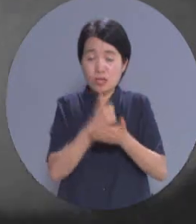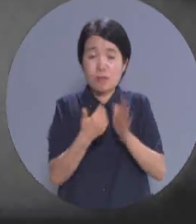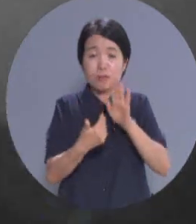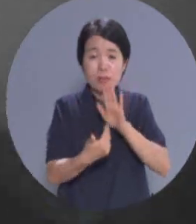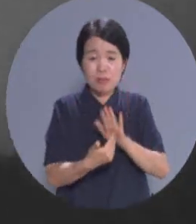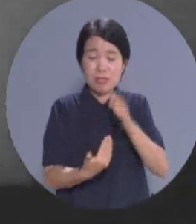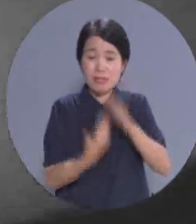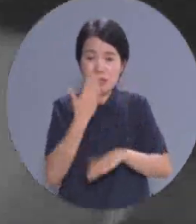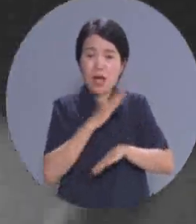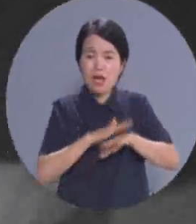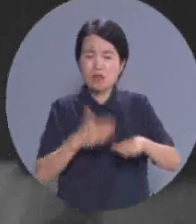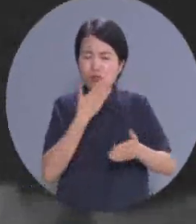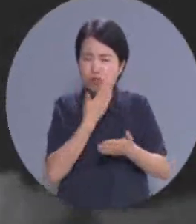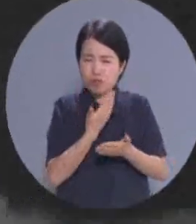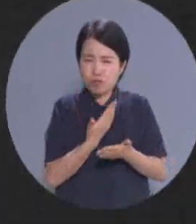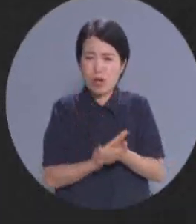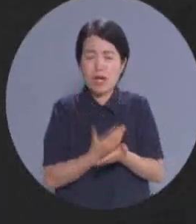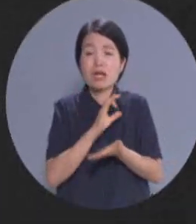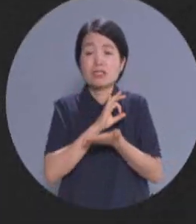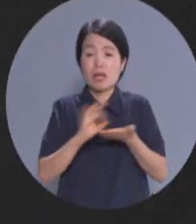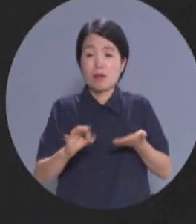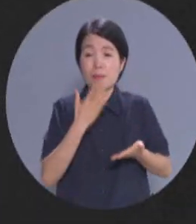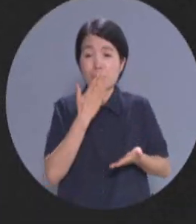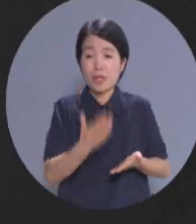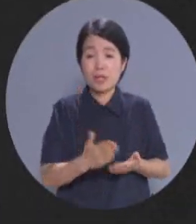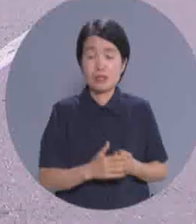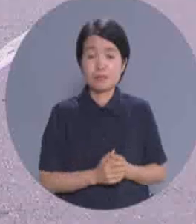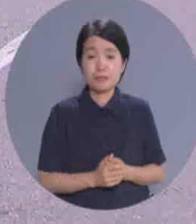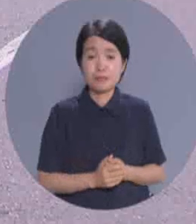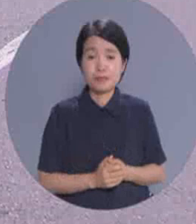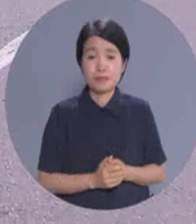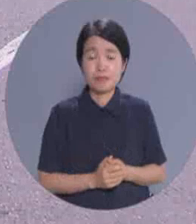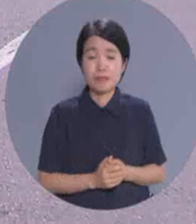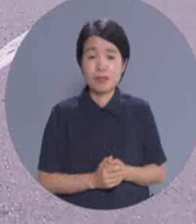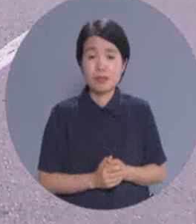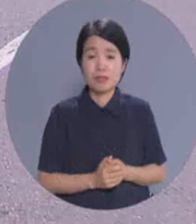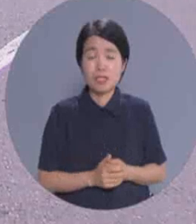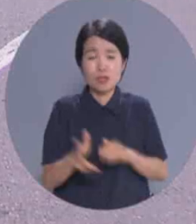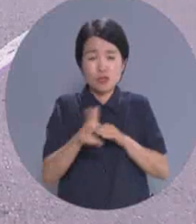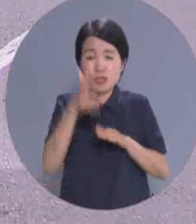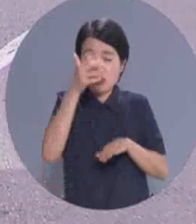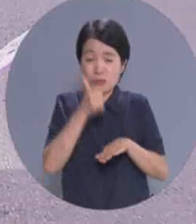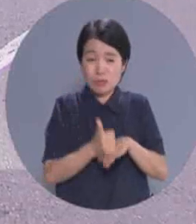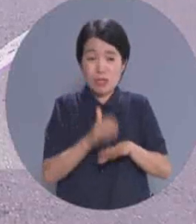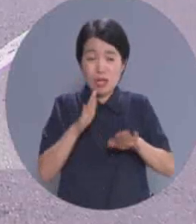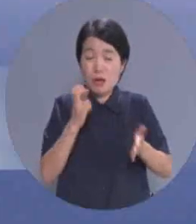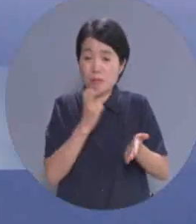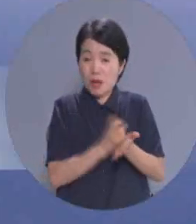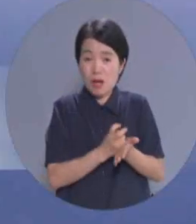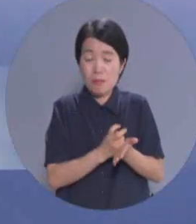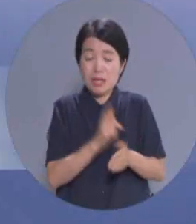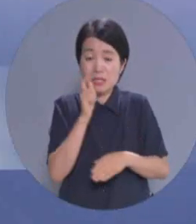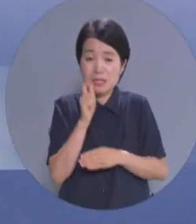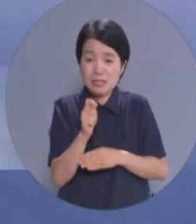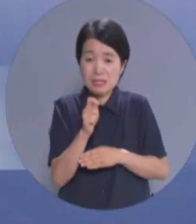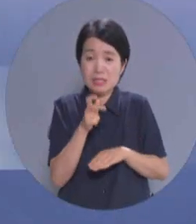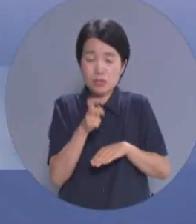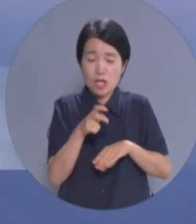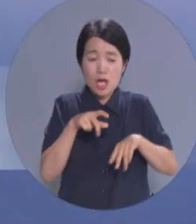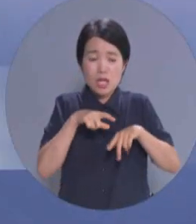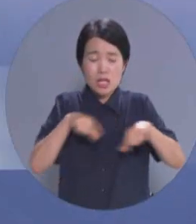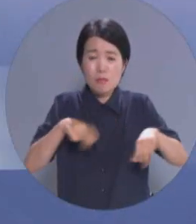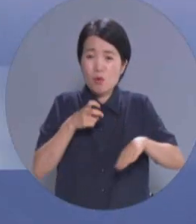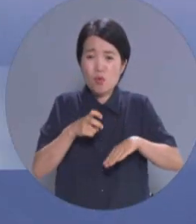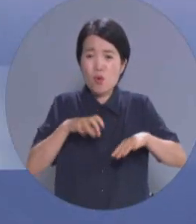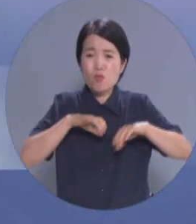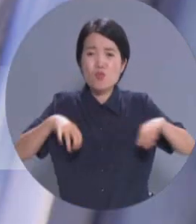예방과 사건 해결의 중요 자료로 활용되고 있습니다. 그러나 취재 결과 현행법상 택시는 대중교통으로